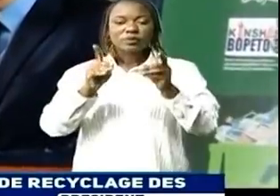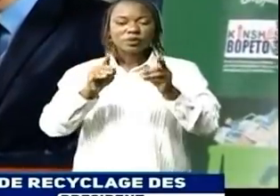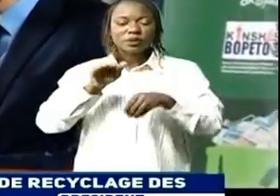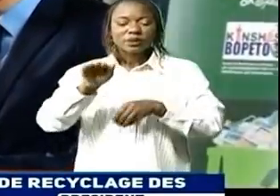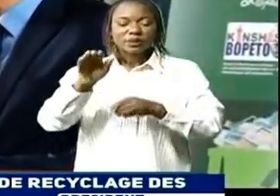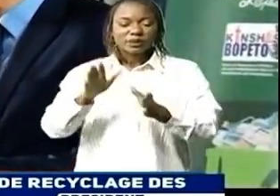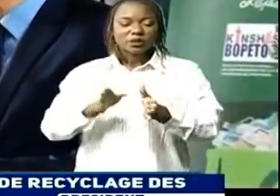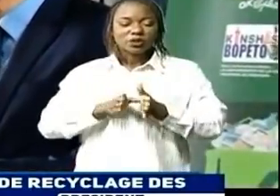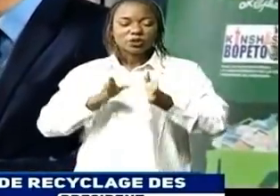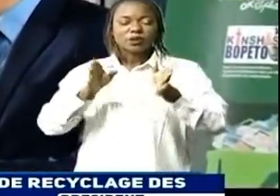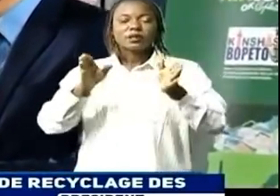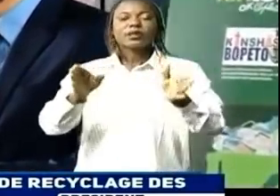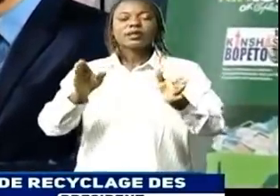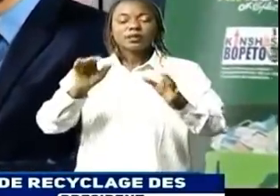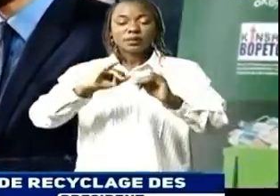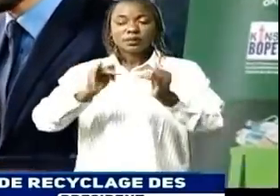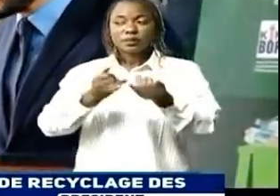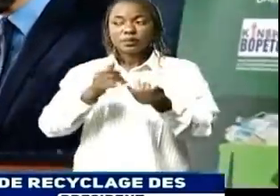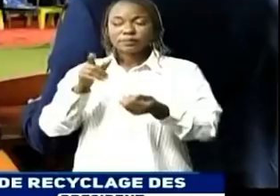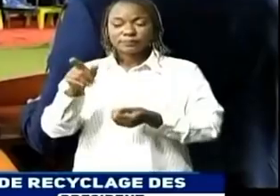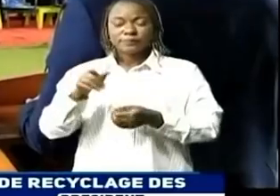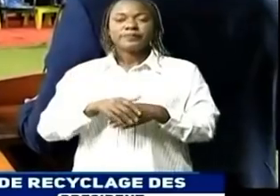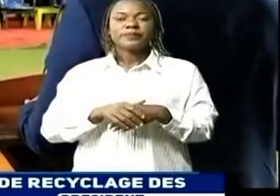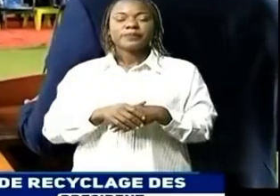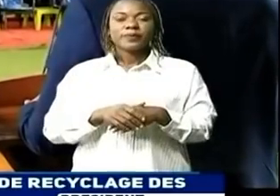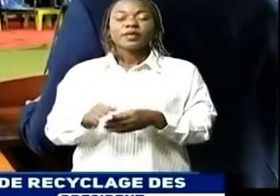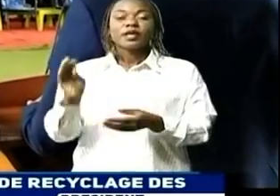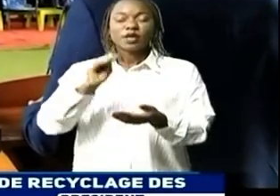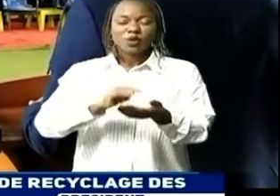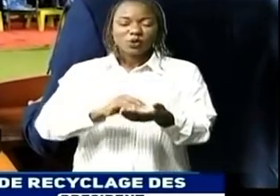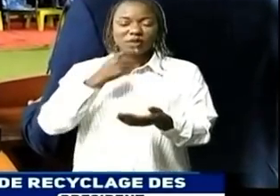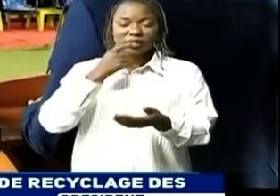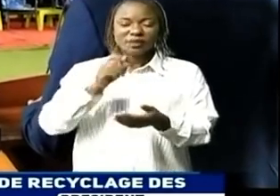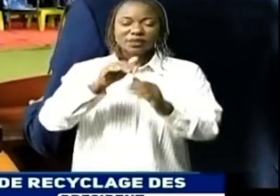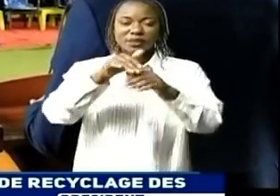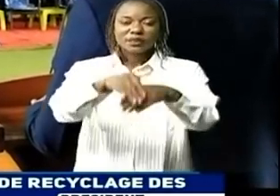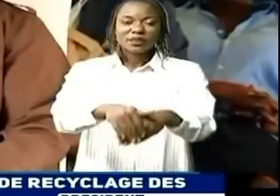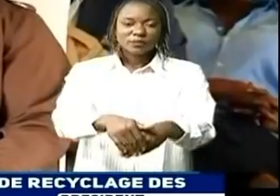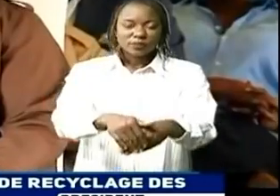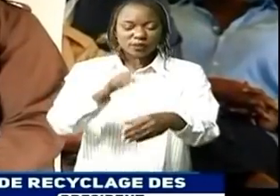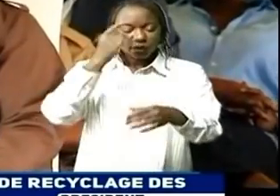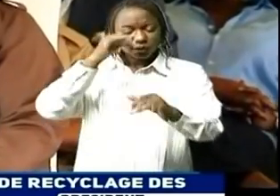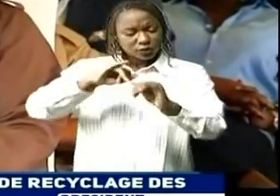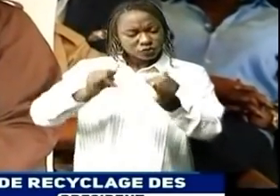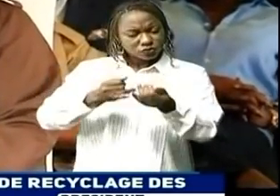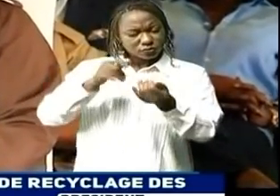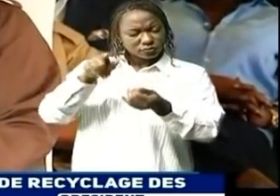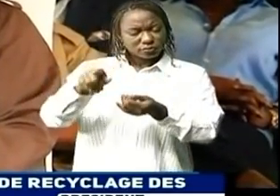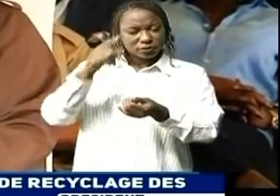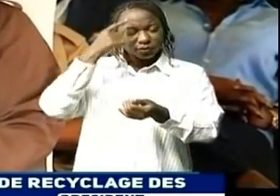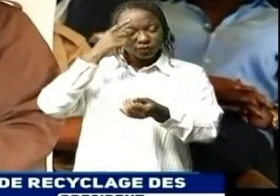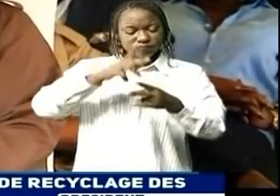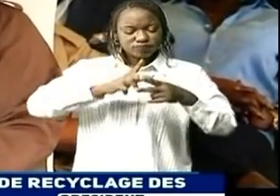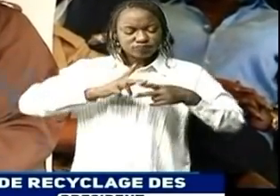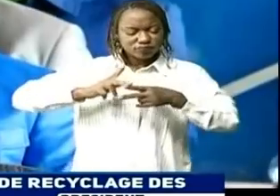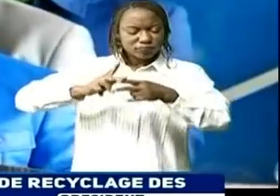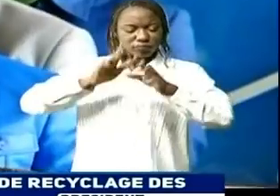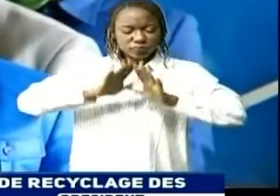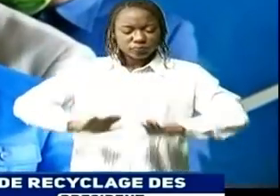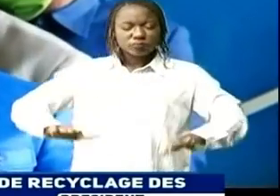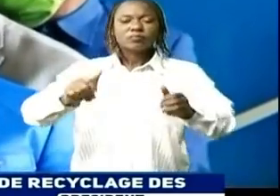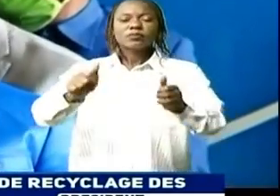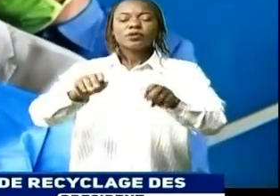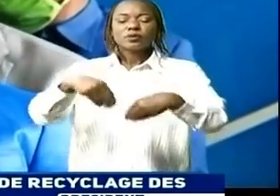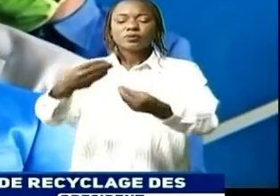Okeplast, dans ce mot de circonstance. Il a exprimé l'engagement de son entreprise à préserver l'environnement, à offrir